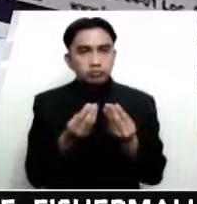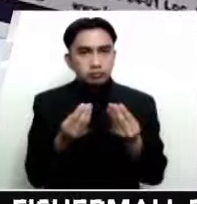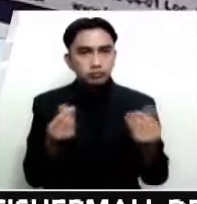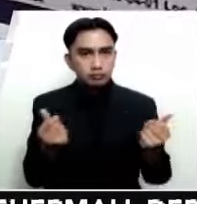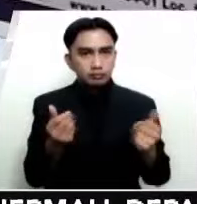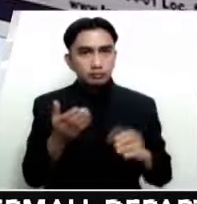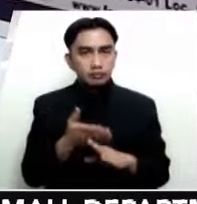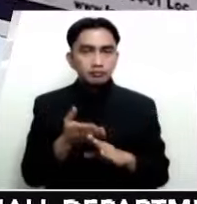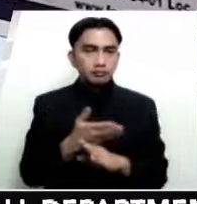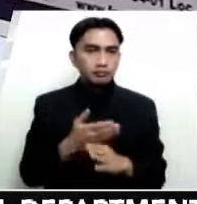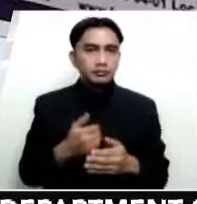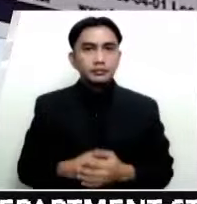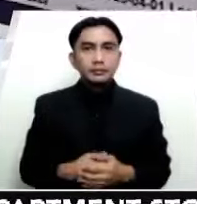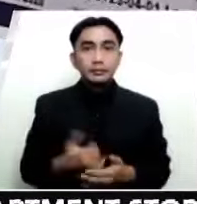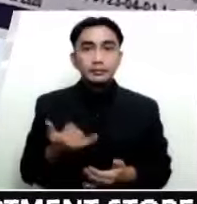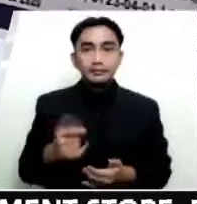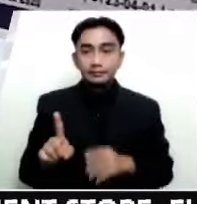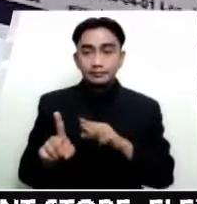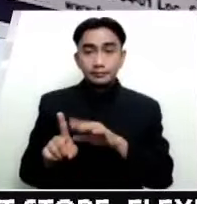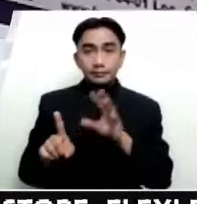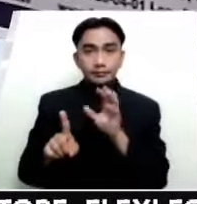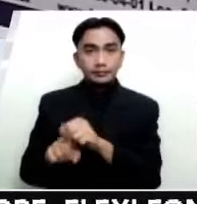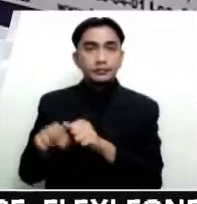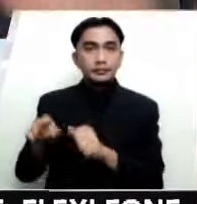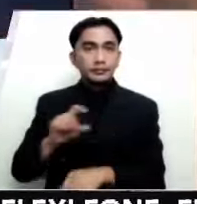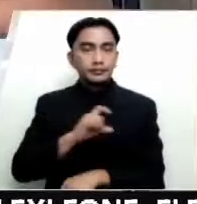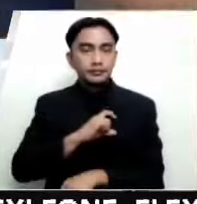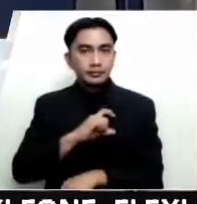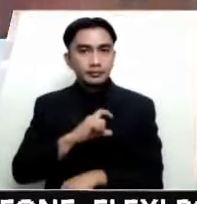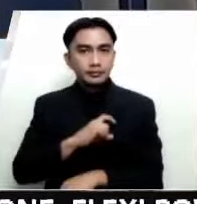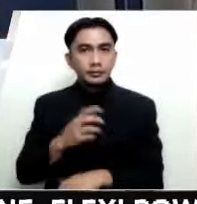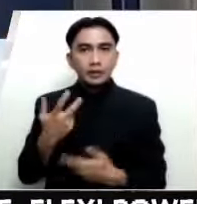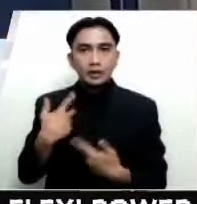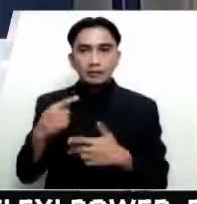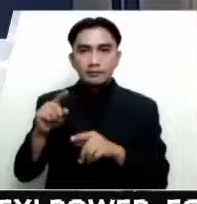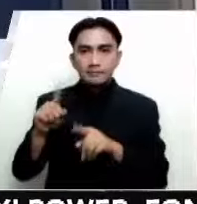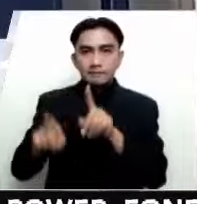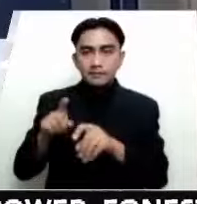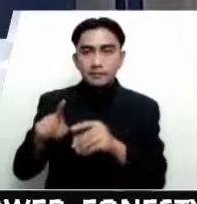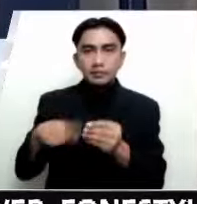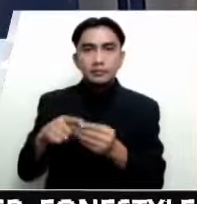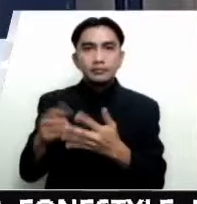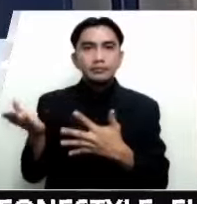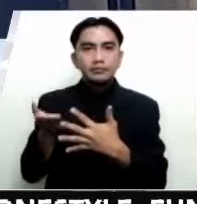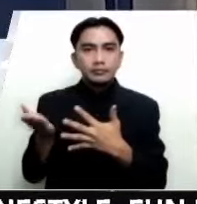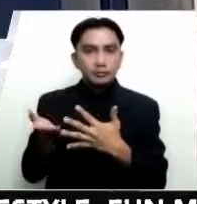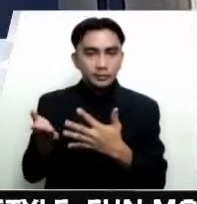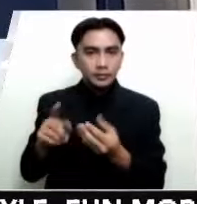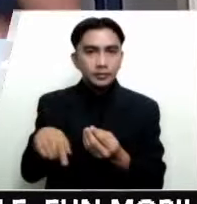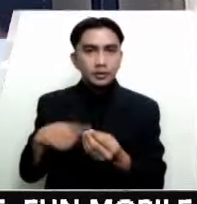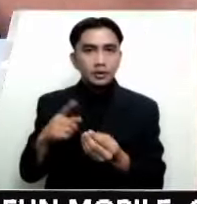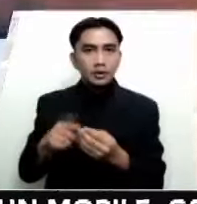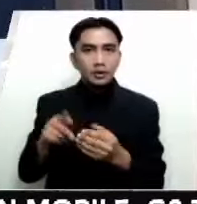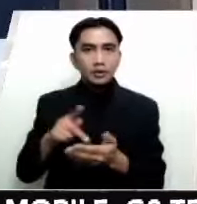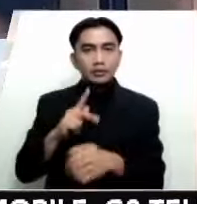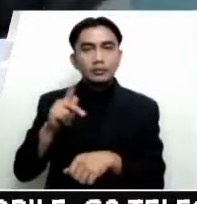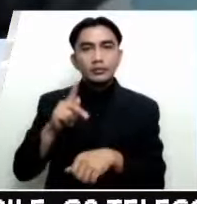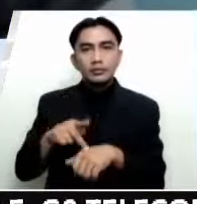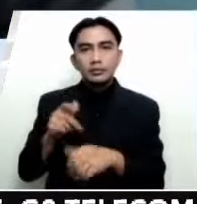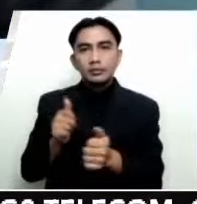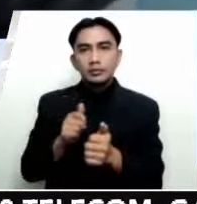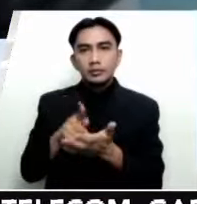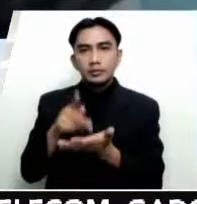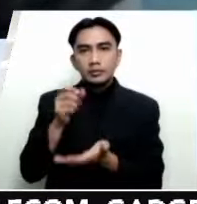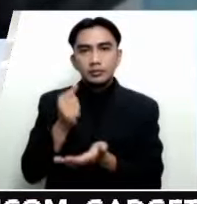PNP Aviation Security Group. Na-inquest na siya sa mga kasong paglabag sa Philippine Passport Act at Violence Against Women and Children Act.